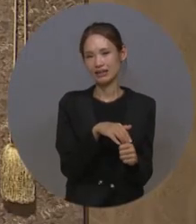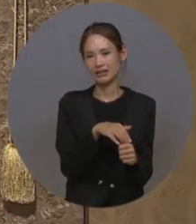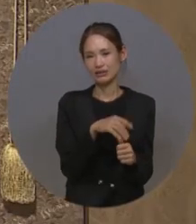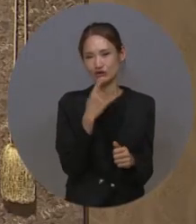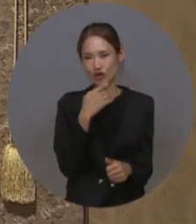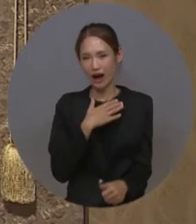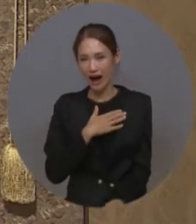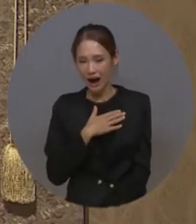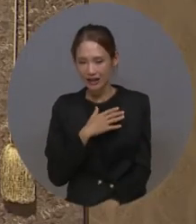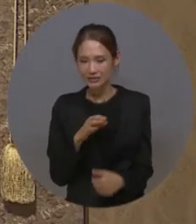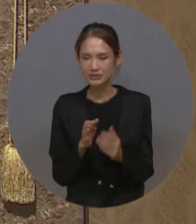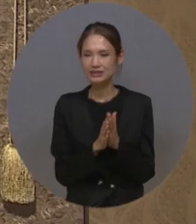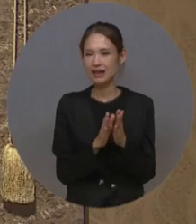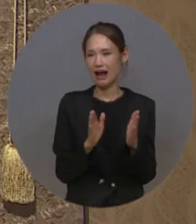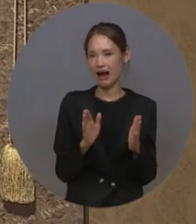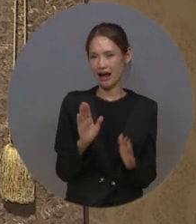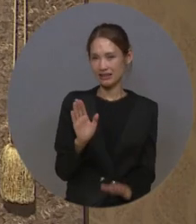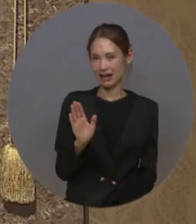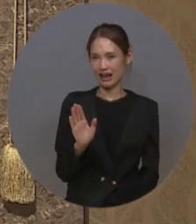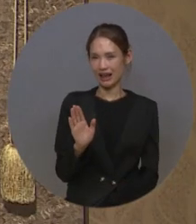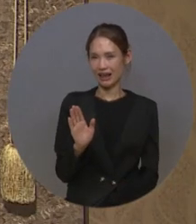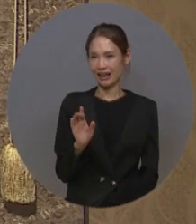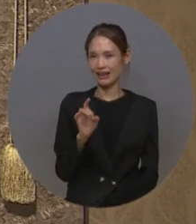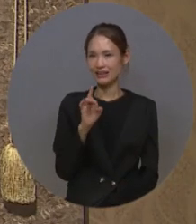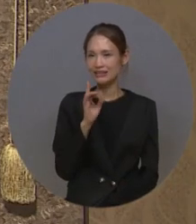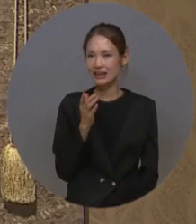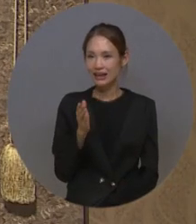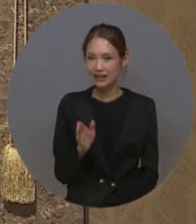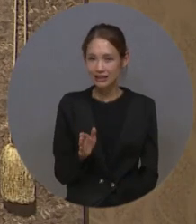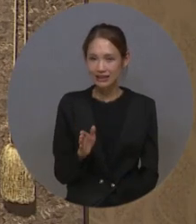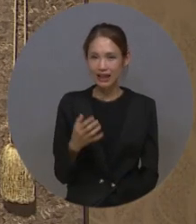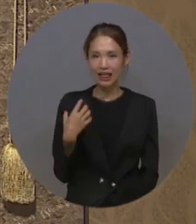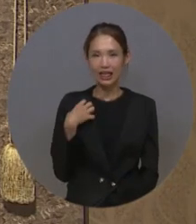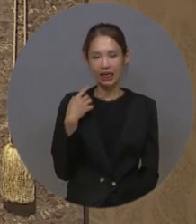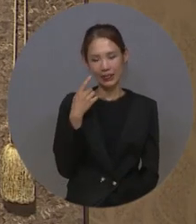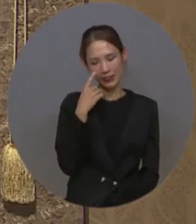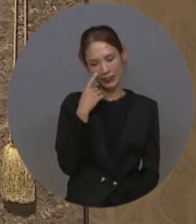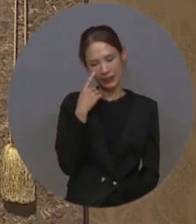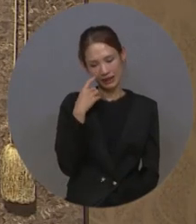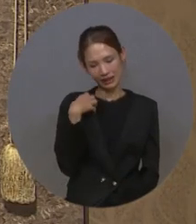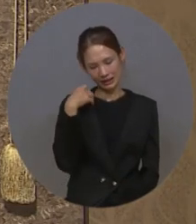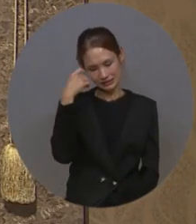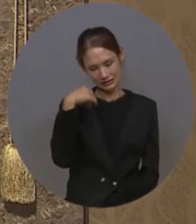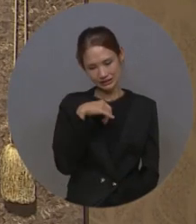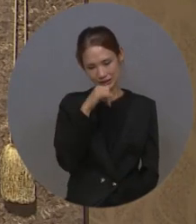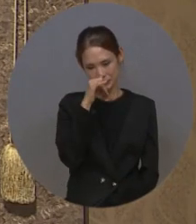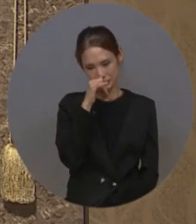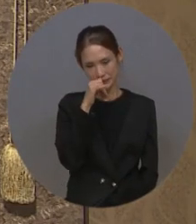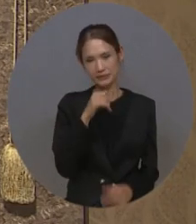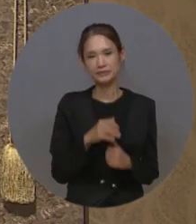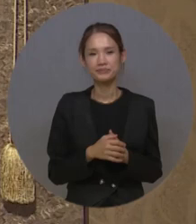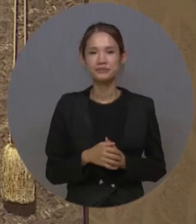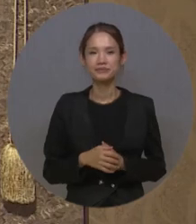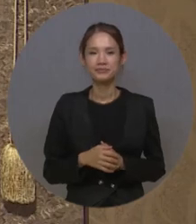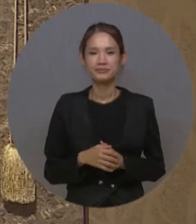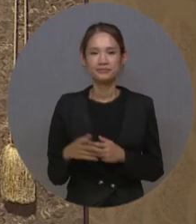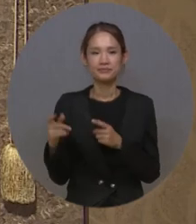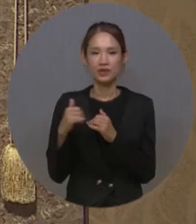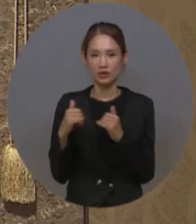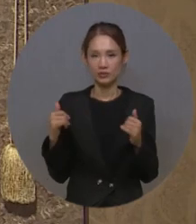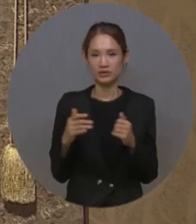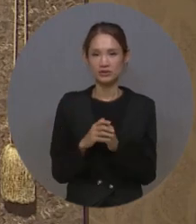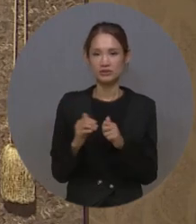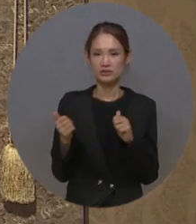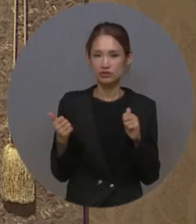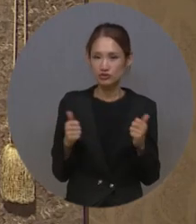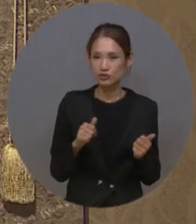건데 하다 보니까 또 사명감을 가지고 네. 그 정말 옆 사람이